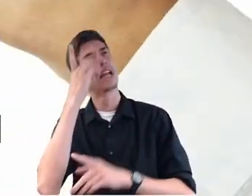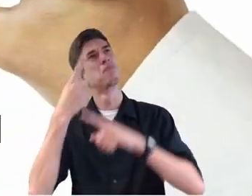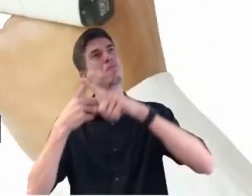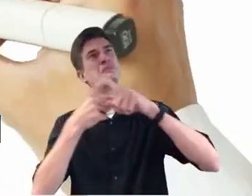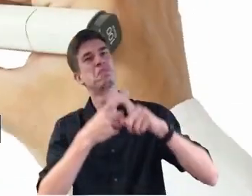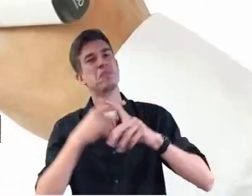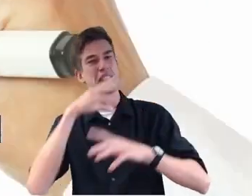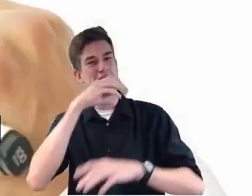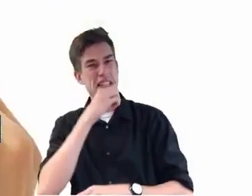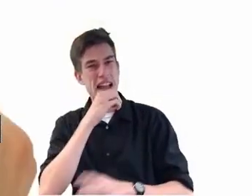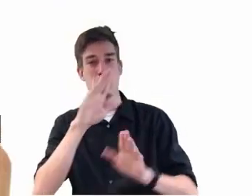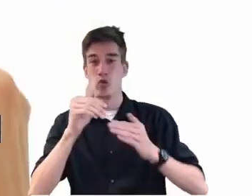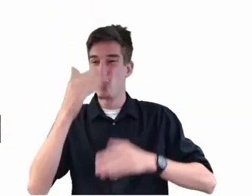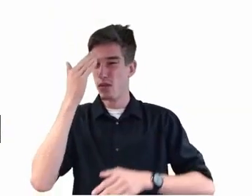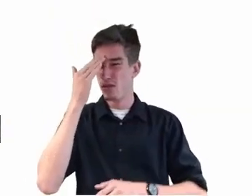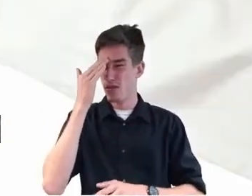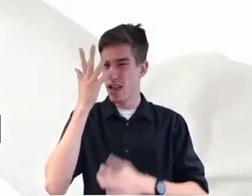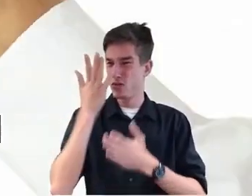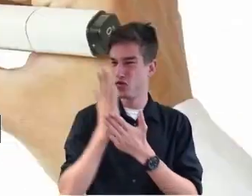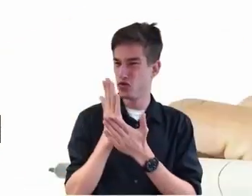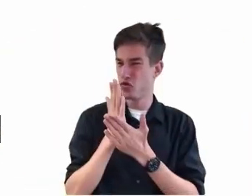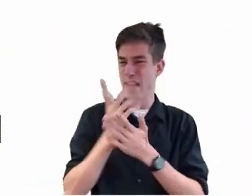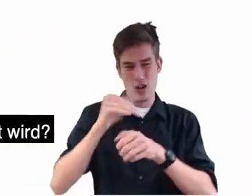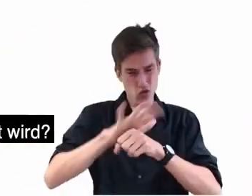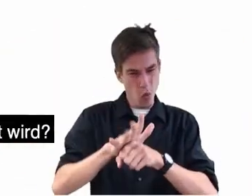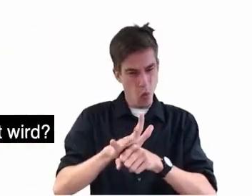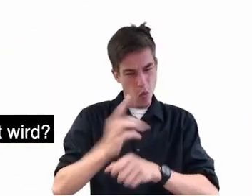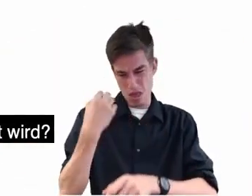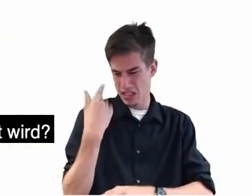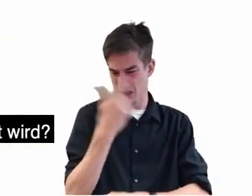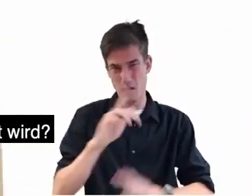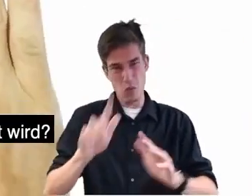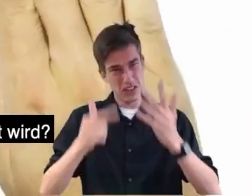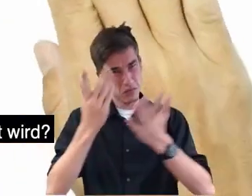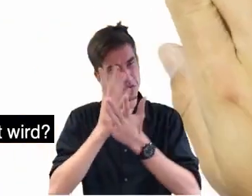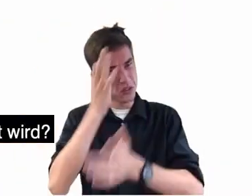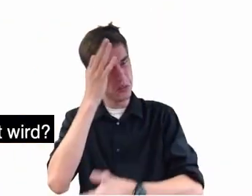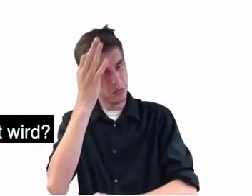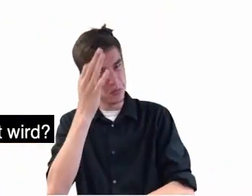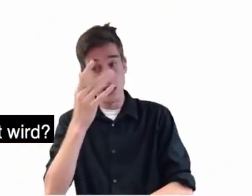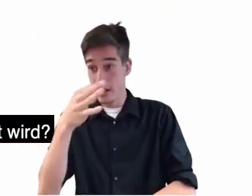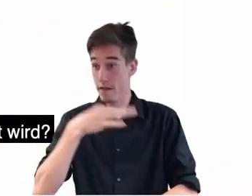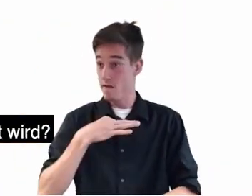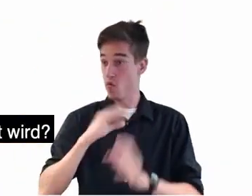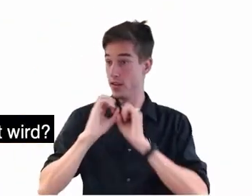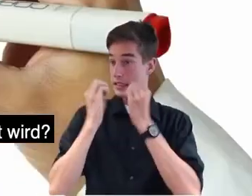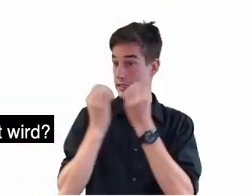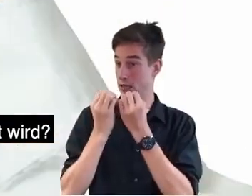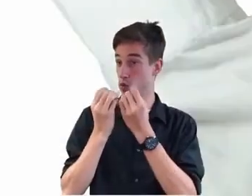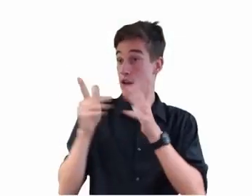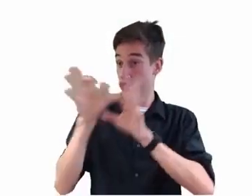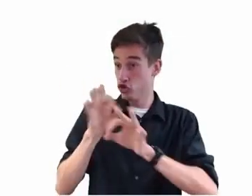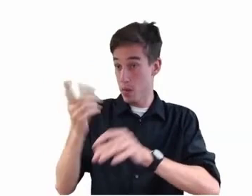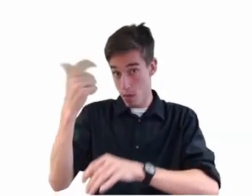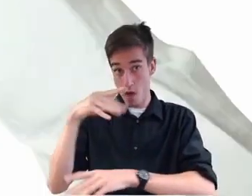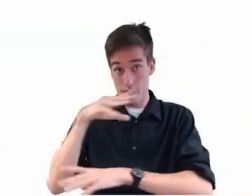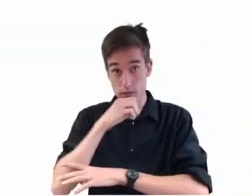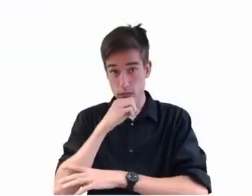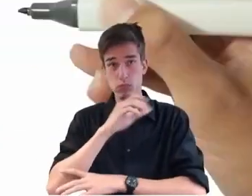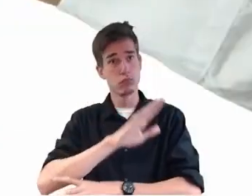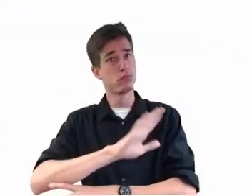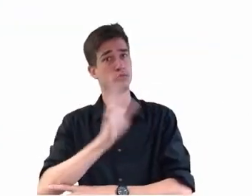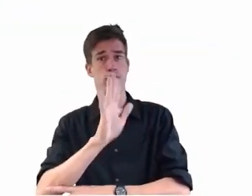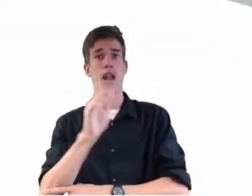haben die nicht schon 2007 corona erfunden steht uns was schlimmes bevor was uns verheimlicht wird nein